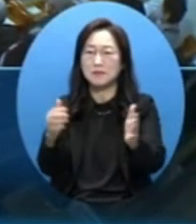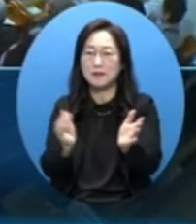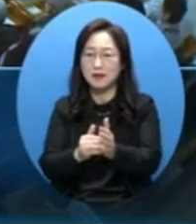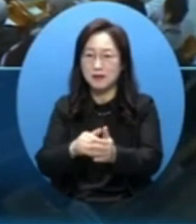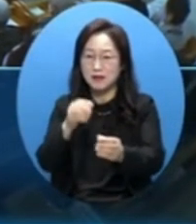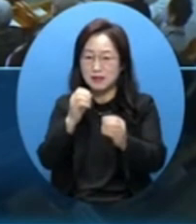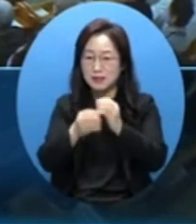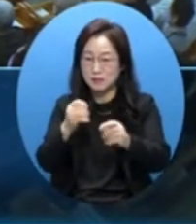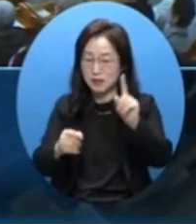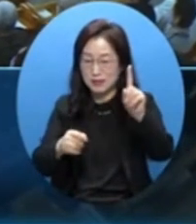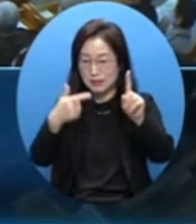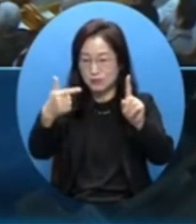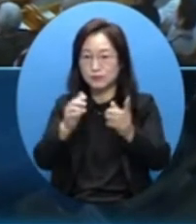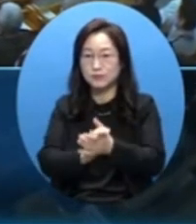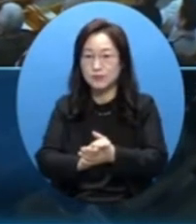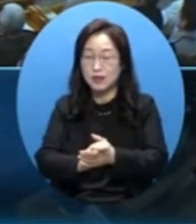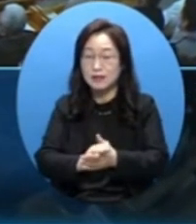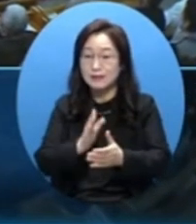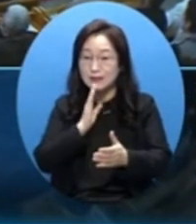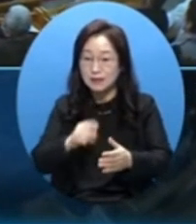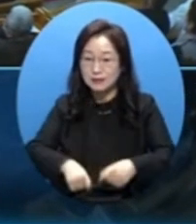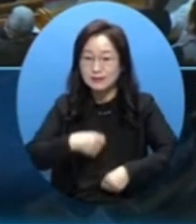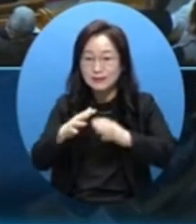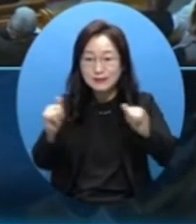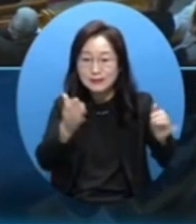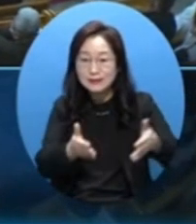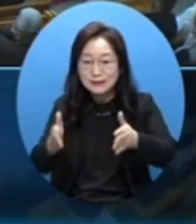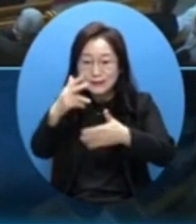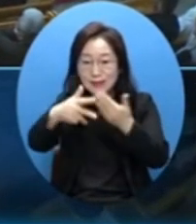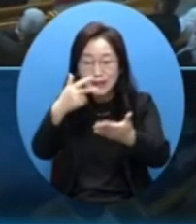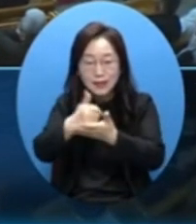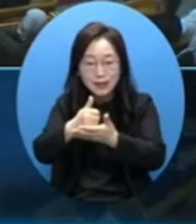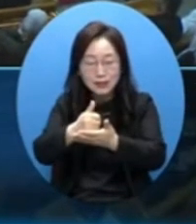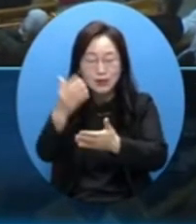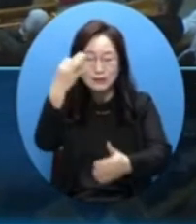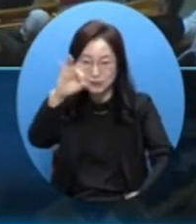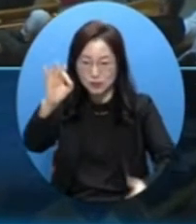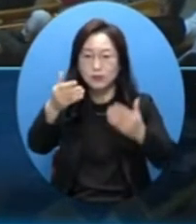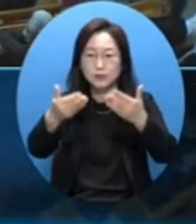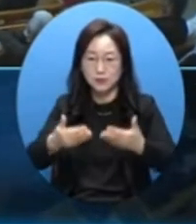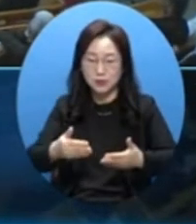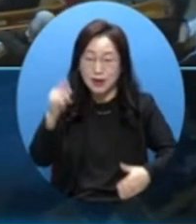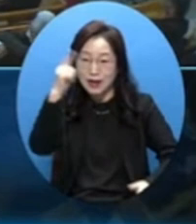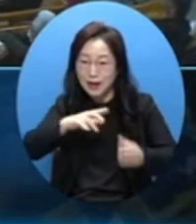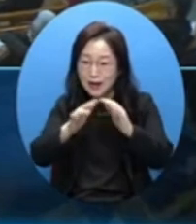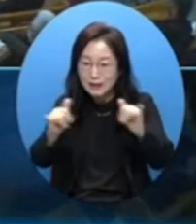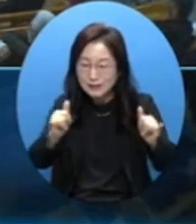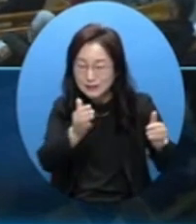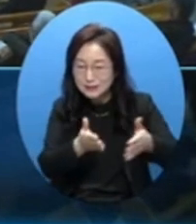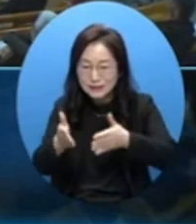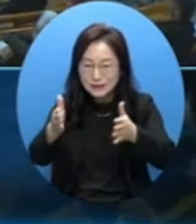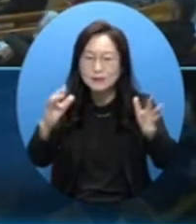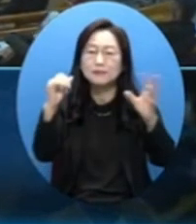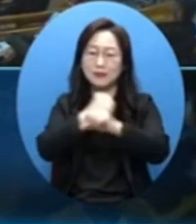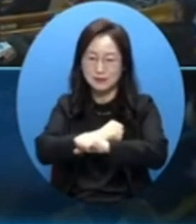같이 말씀합니다. 무릇 의인들의 길은 야훼께서 인정하시나 악인들의 길은